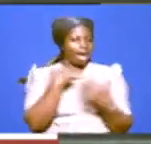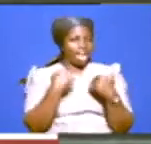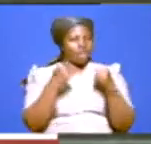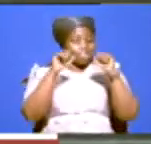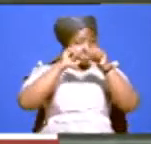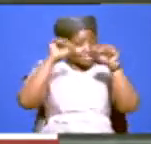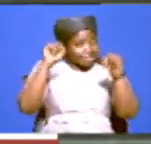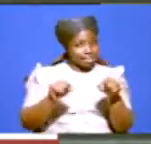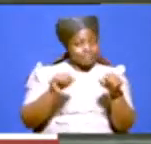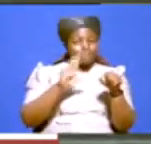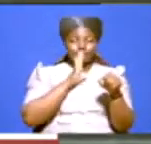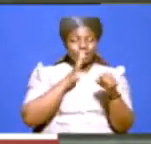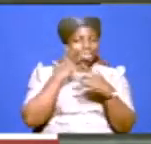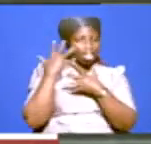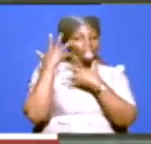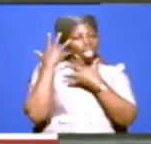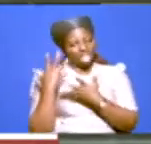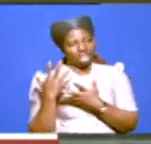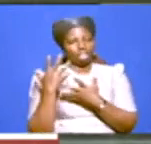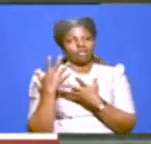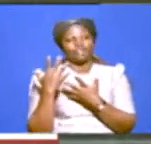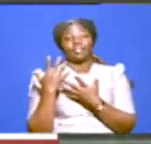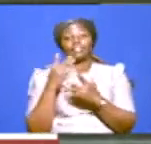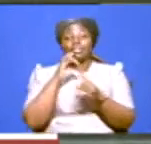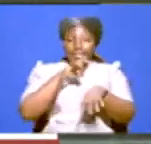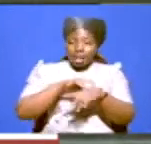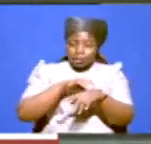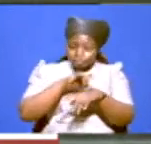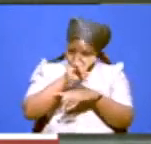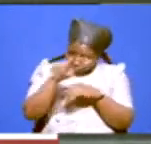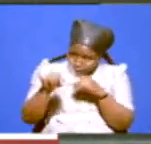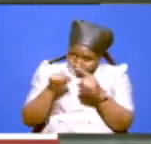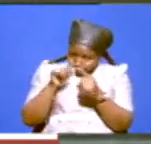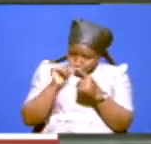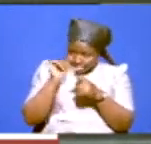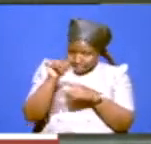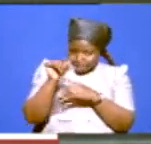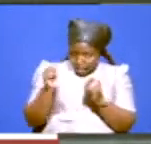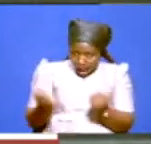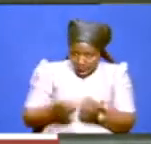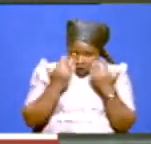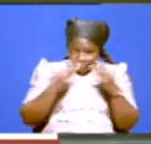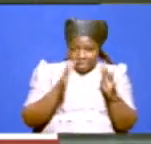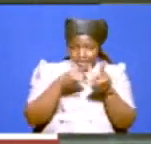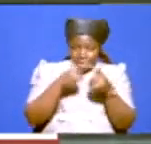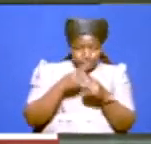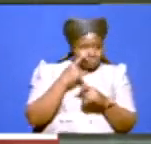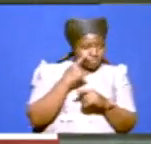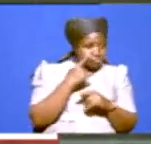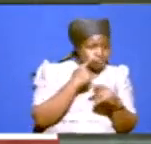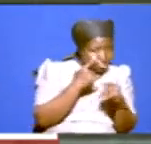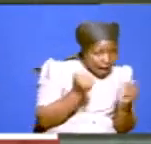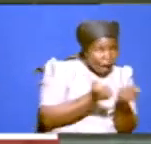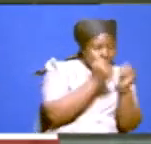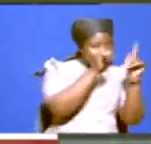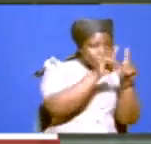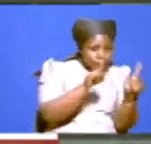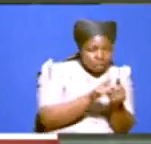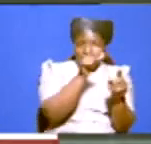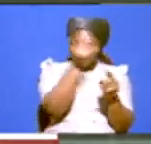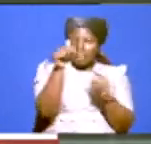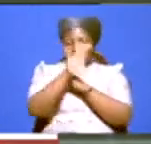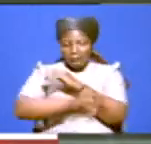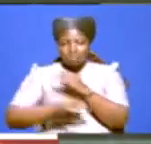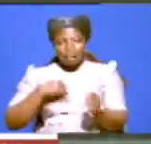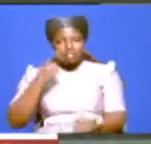overwhelmed. And when that happens, then you have got the scenes like you see in other countries, you saw it in India, where a